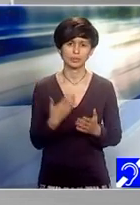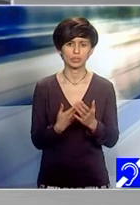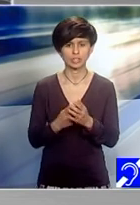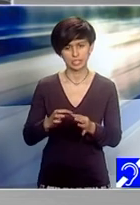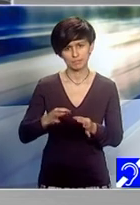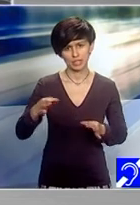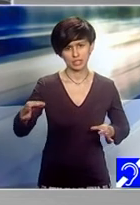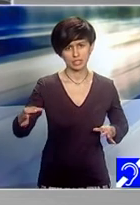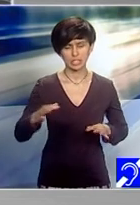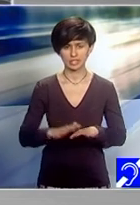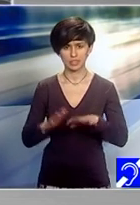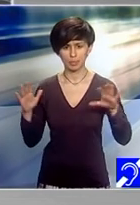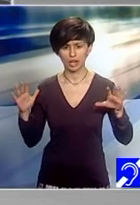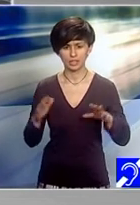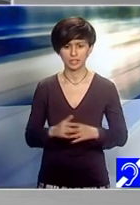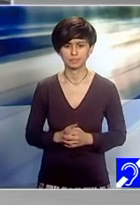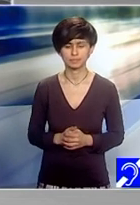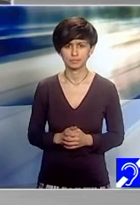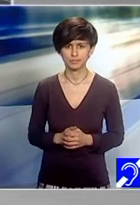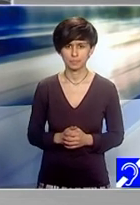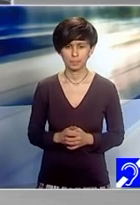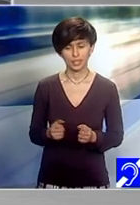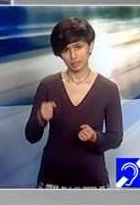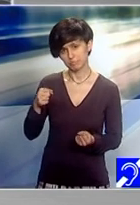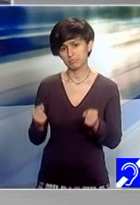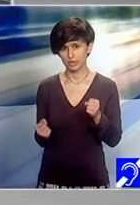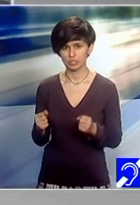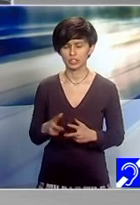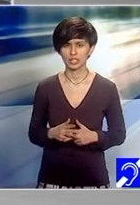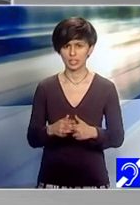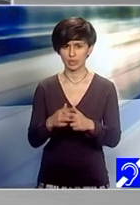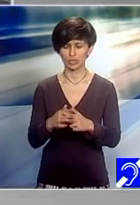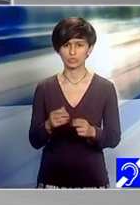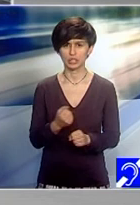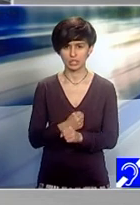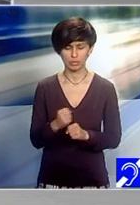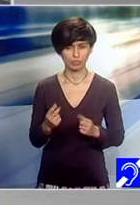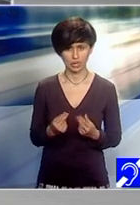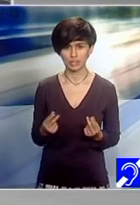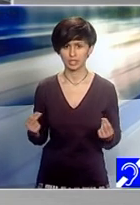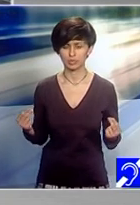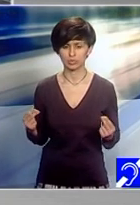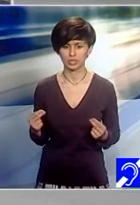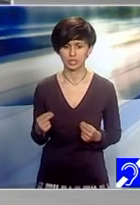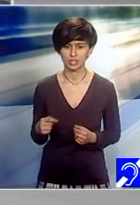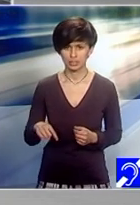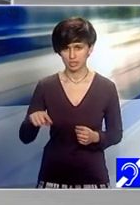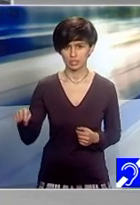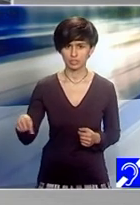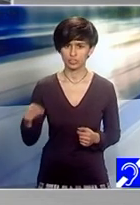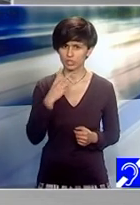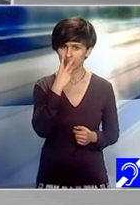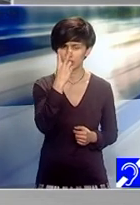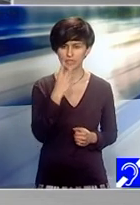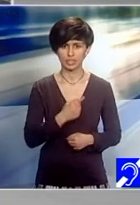respectiv și aici unitățile mobile ne-au ajutat foarte mult. Și nu în ultimă instanță ne conștientizăm și barierele noastre proprii, barierele